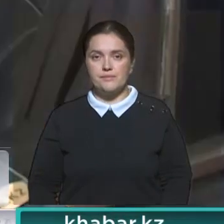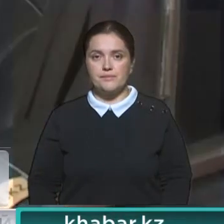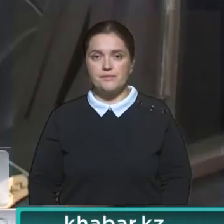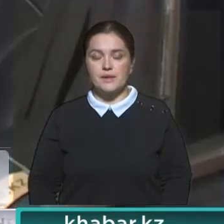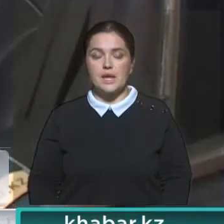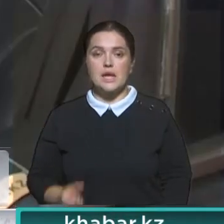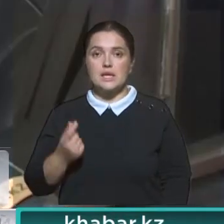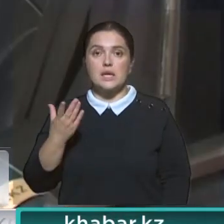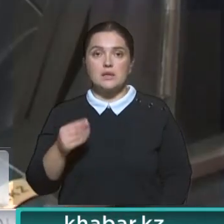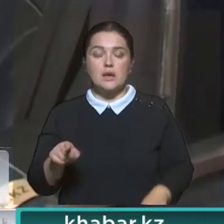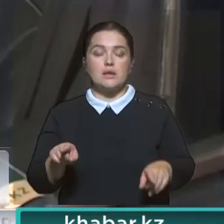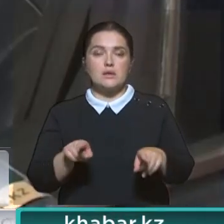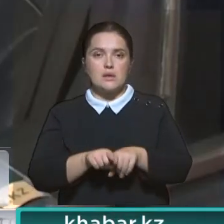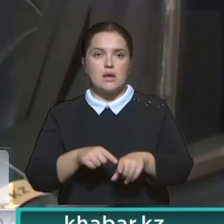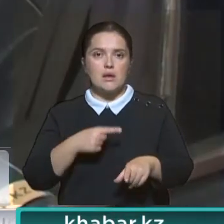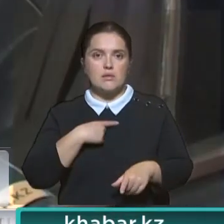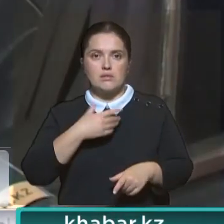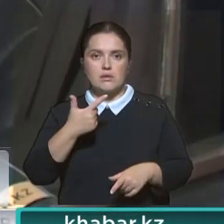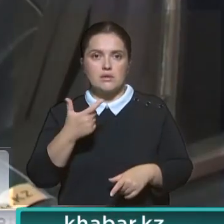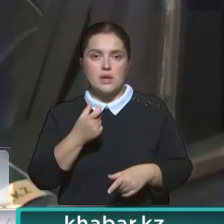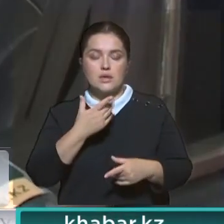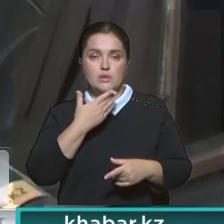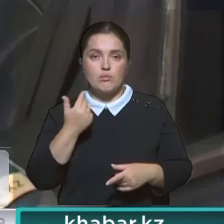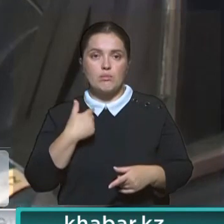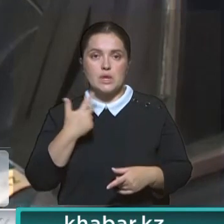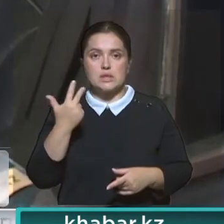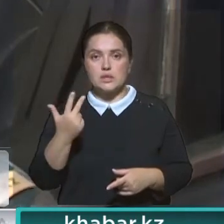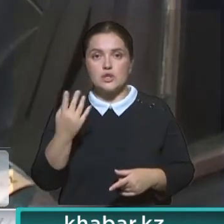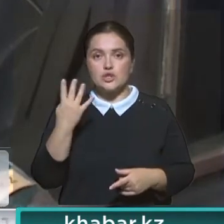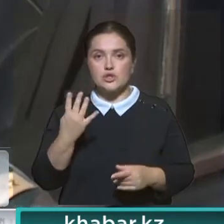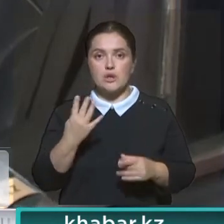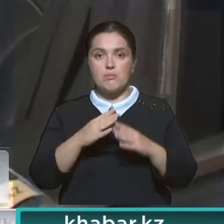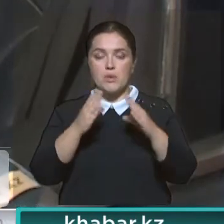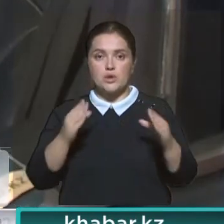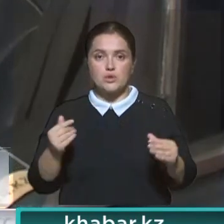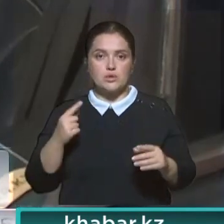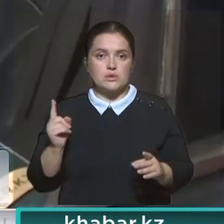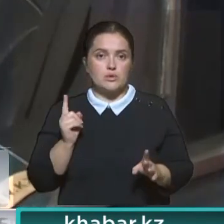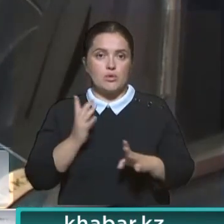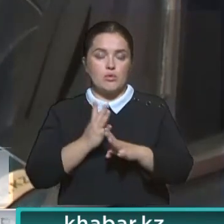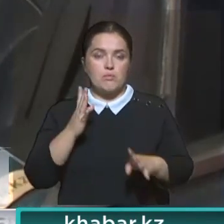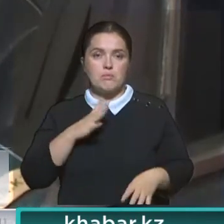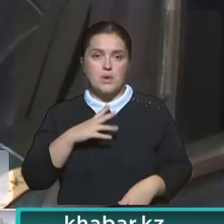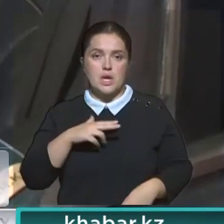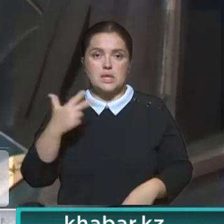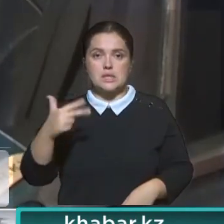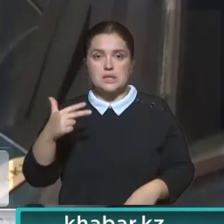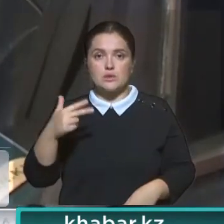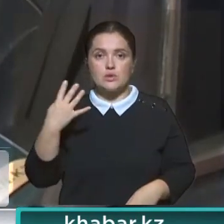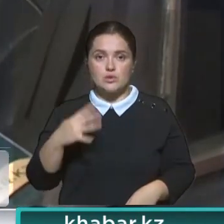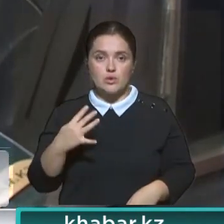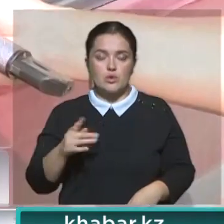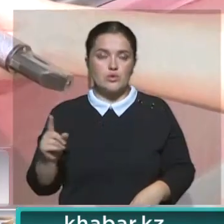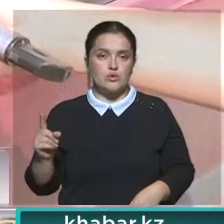Уже несколько дней так. Ездим на бензине, газа нет. Сегодня 3-4 машины передо мной в очереди. А бывало, что и по 30-40 автомобилей стояли